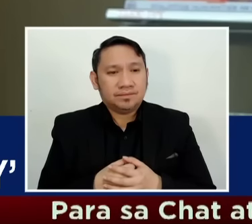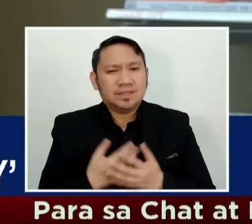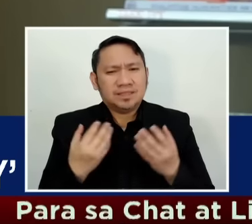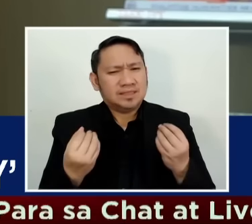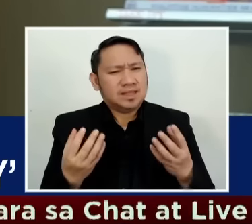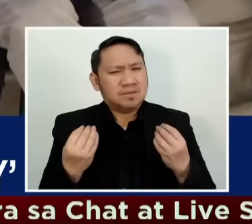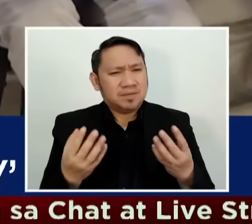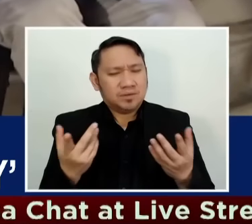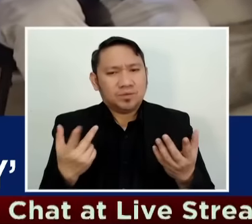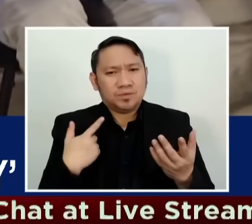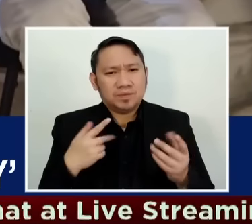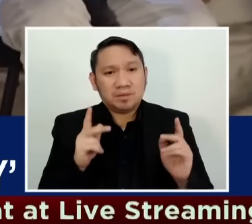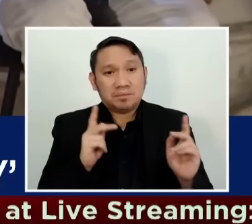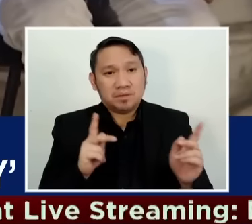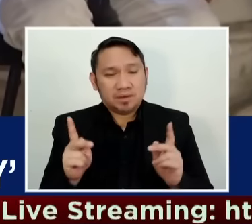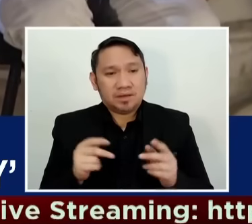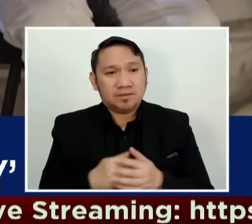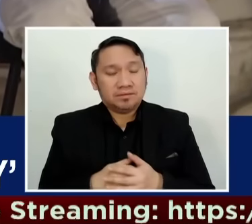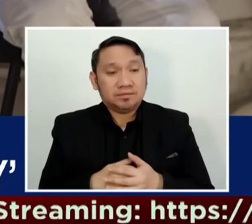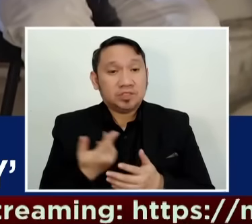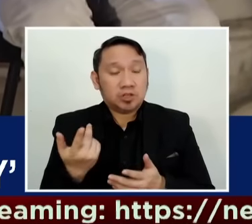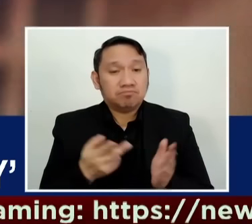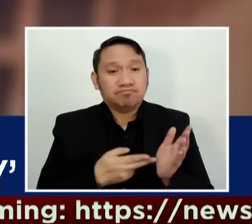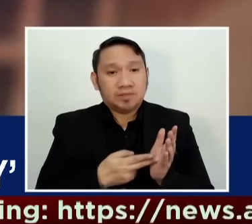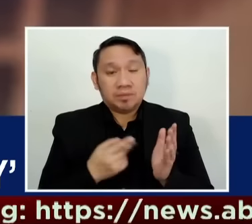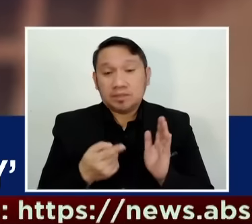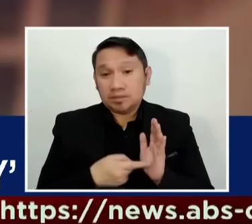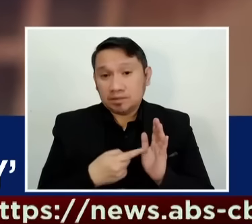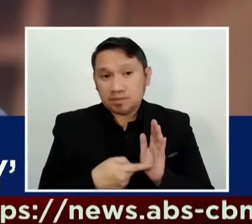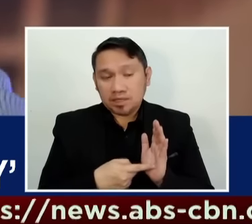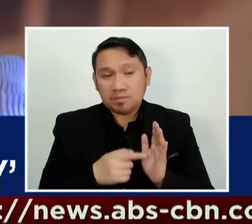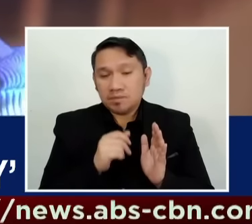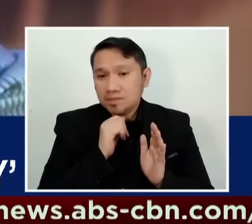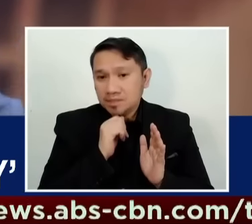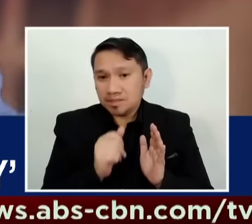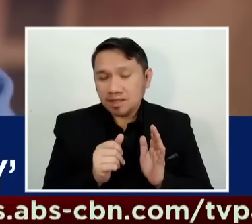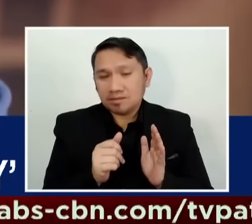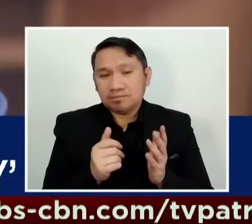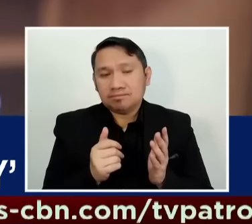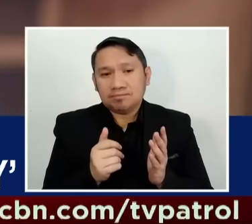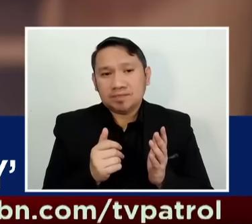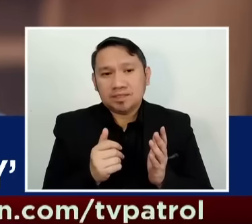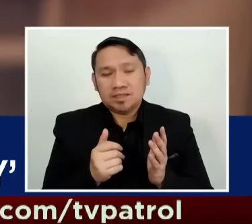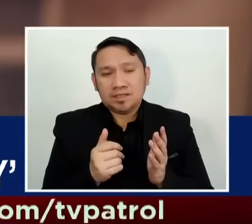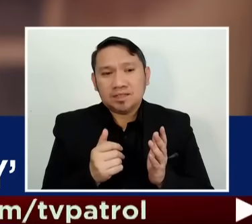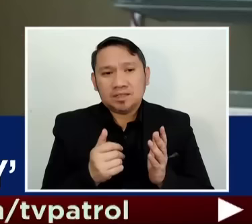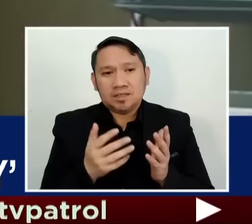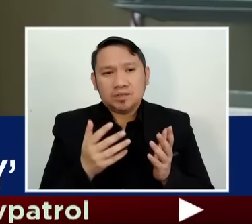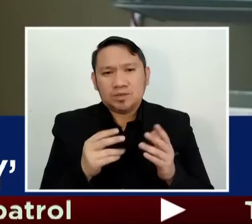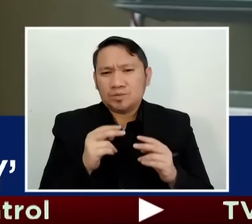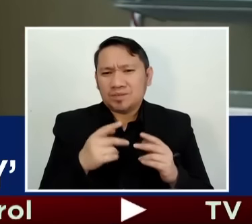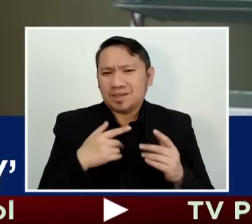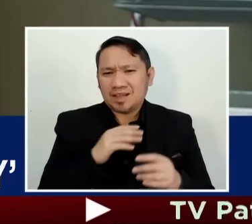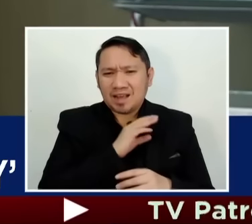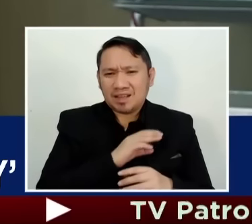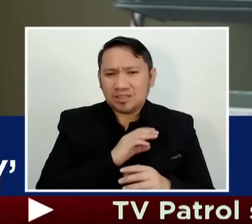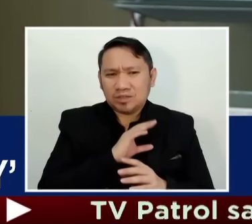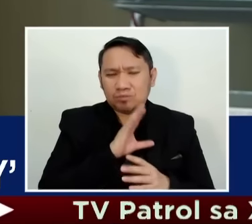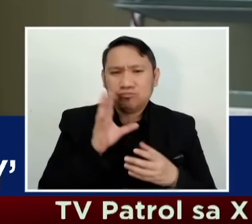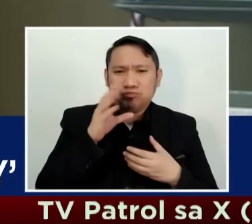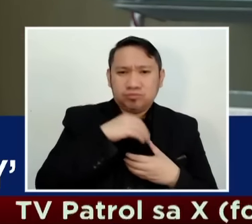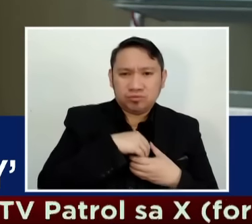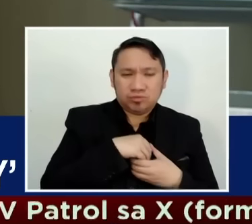Ang daming preparation. Aminado si Carlo, minsan ay hindi niya nabibitawan ng karakter kahit tapos na ang taping. Bagay na napapansin